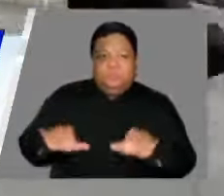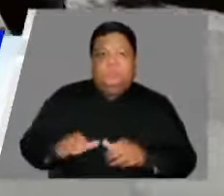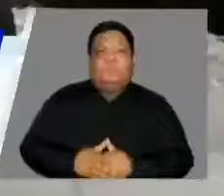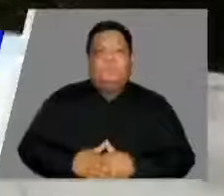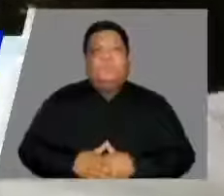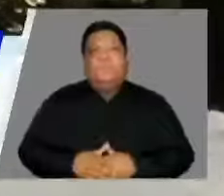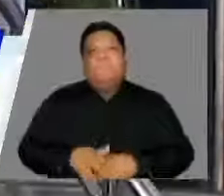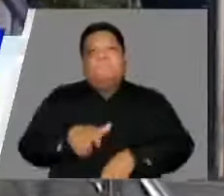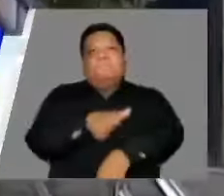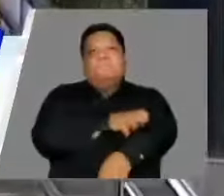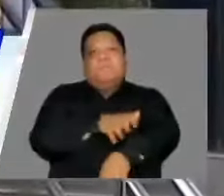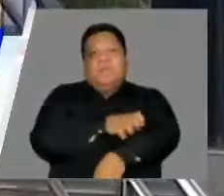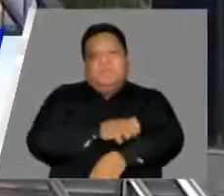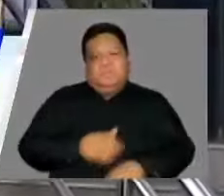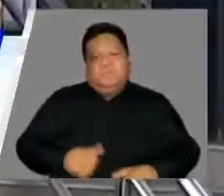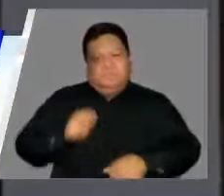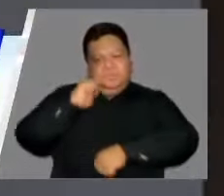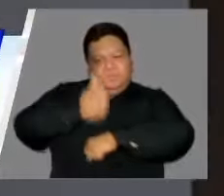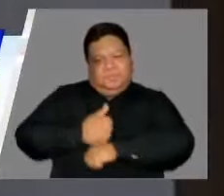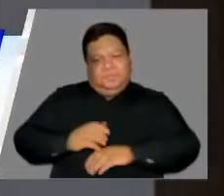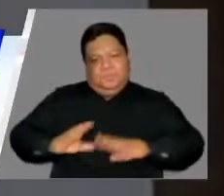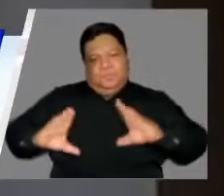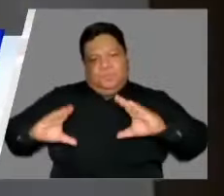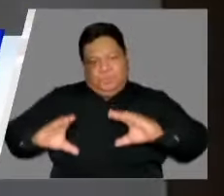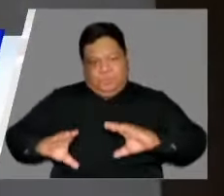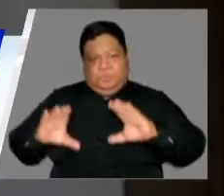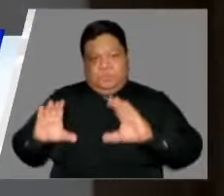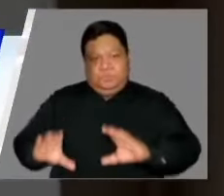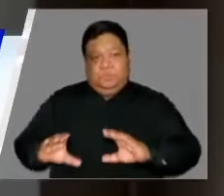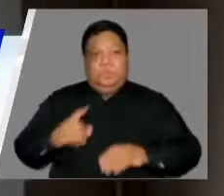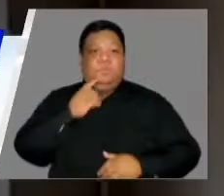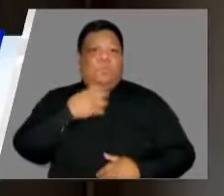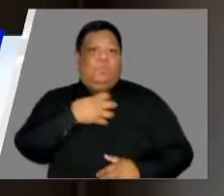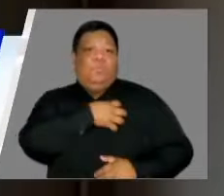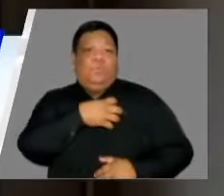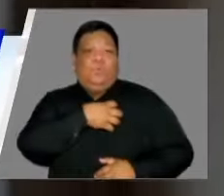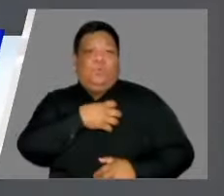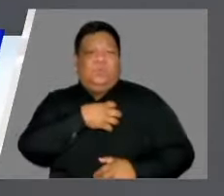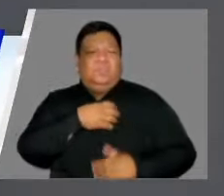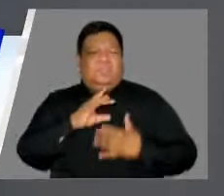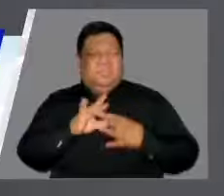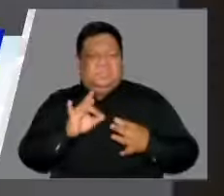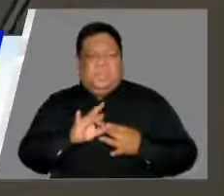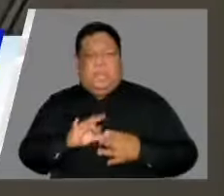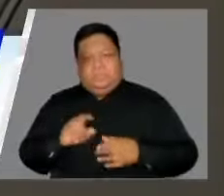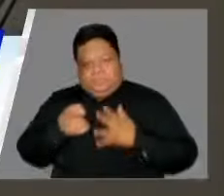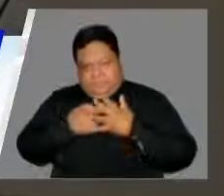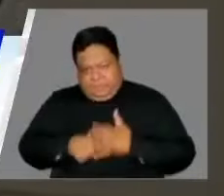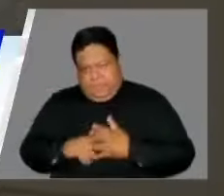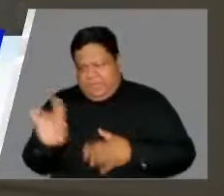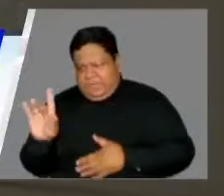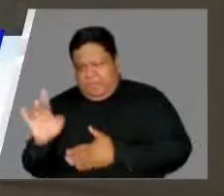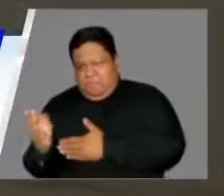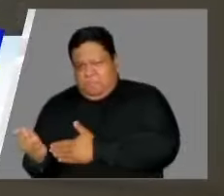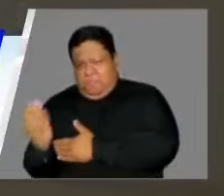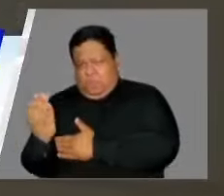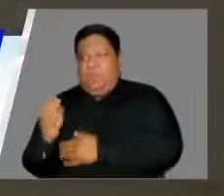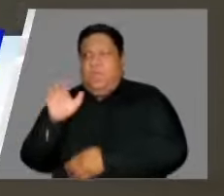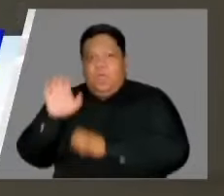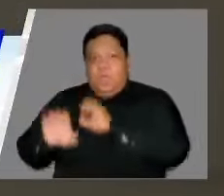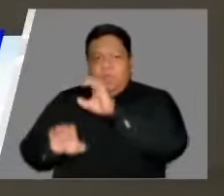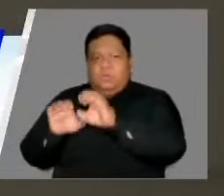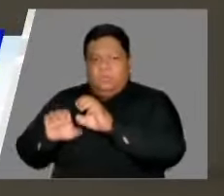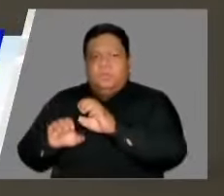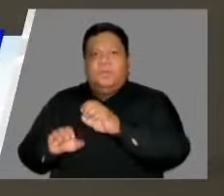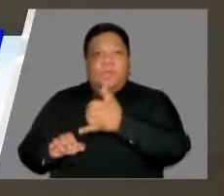Rescue. Ayon sa Makati Police, pasado alas 8 ng umaga pa sinimula ng pag-akyat pero mag-aalas 10 na raw nang may tumawag sa kanila para i-report